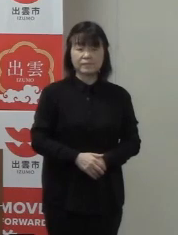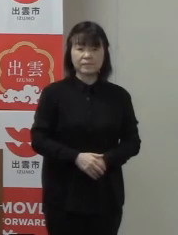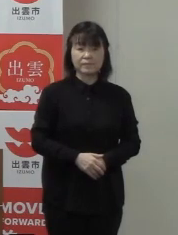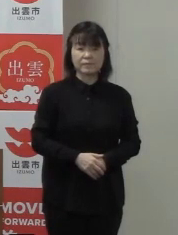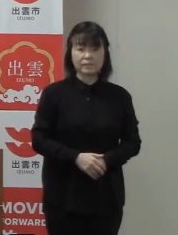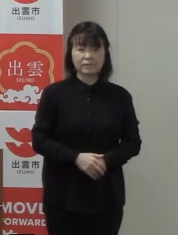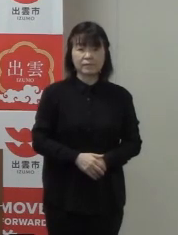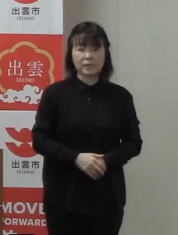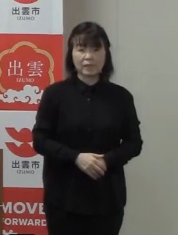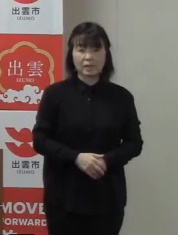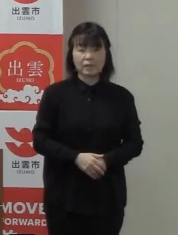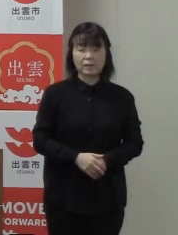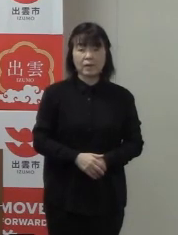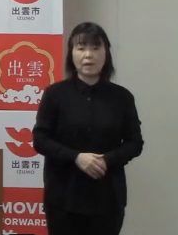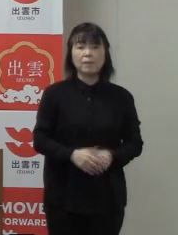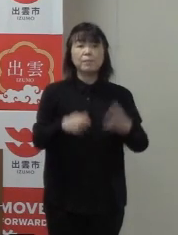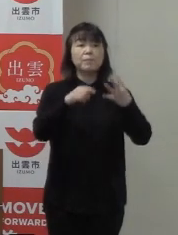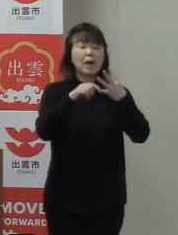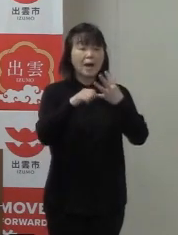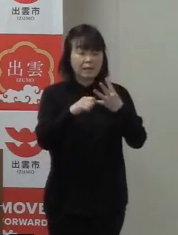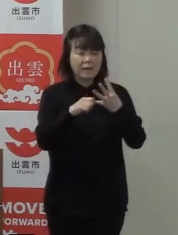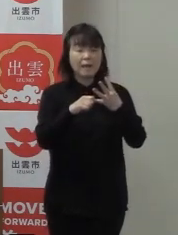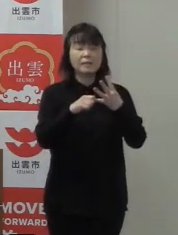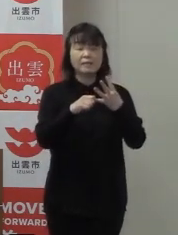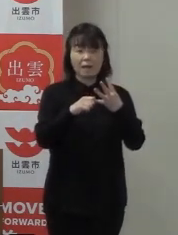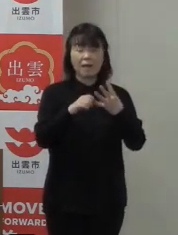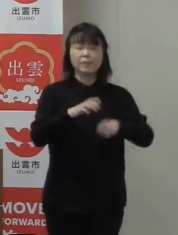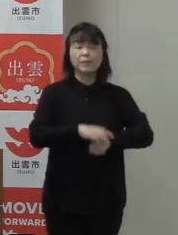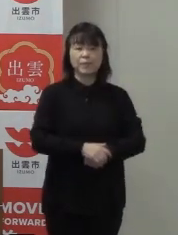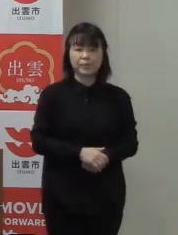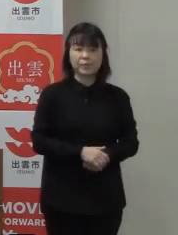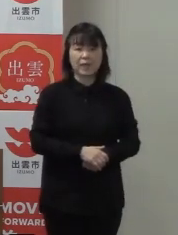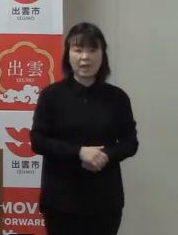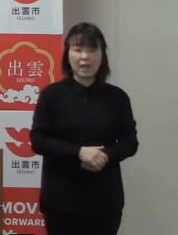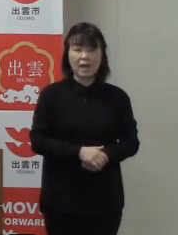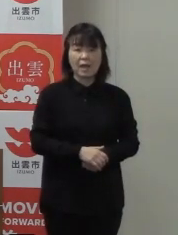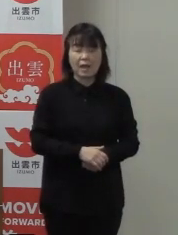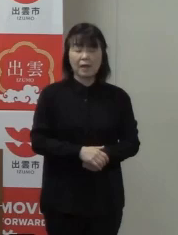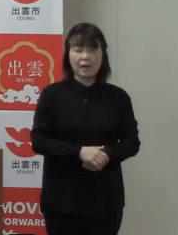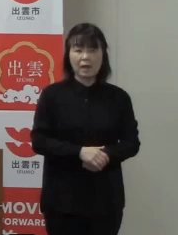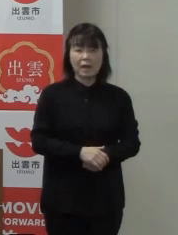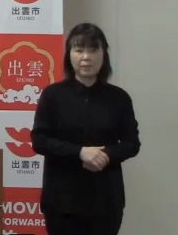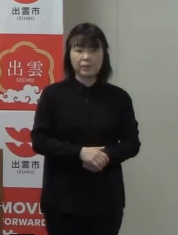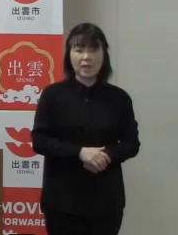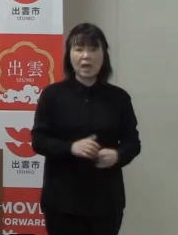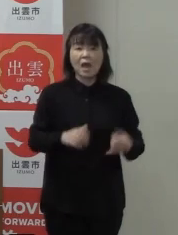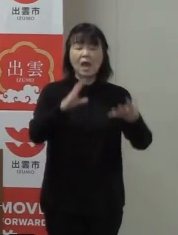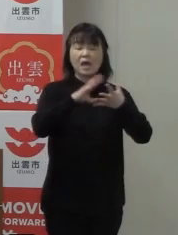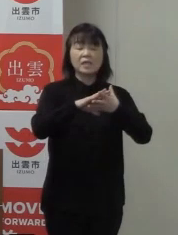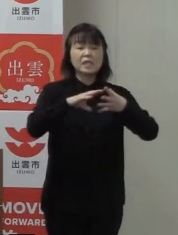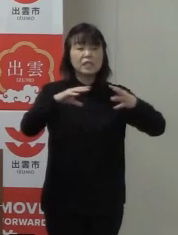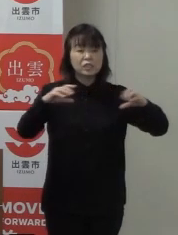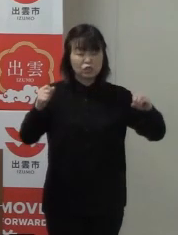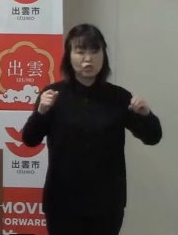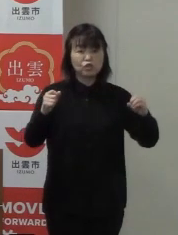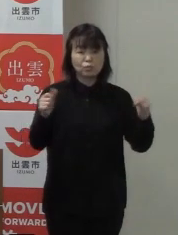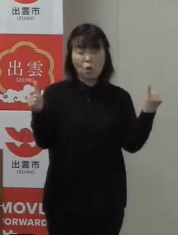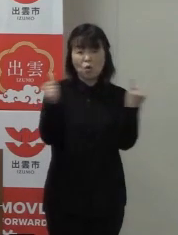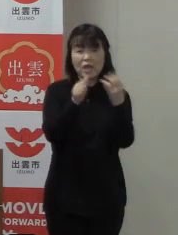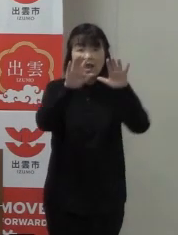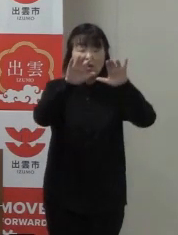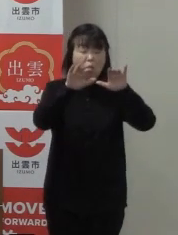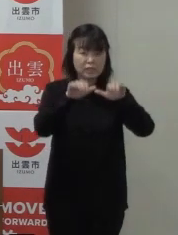ね、縁結びの地出雲で行う新しくも懐かしい 岩根出雲修言とのコラボということで、